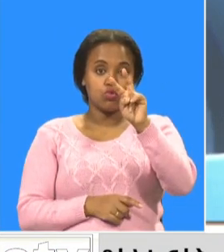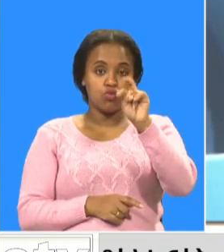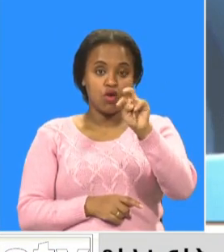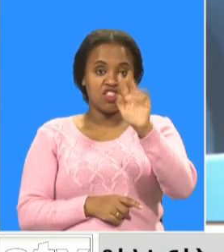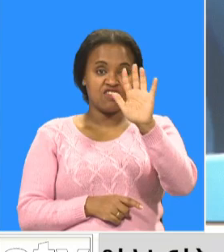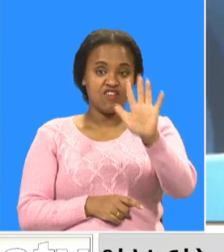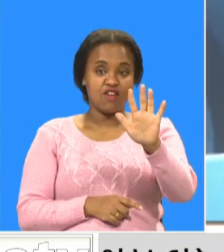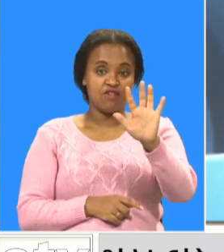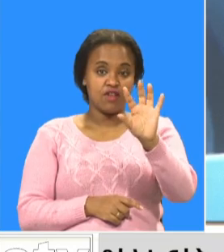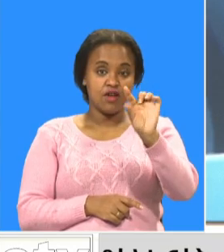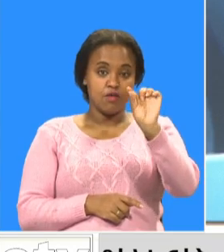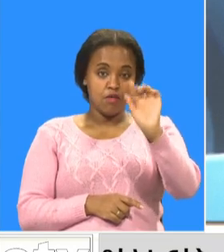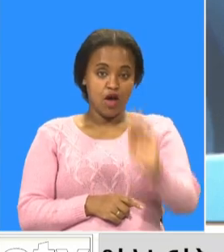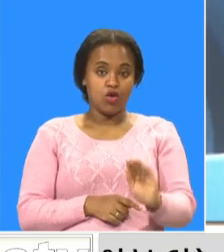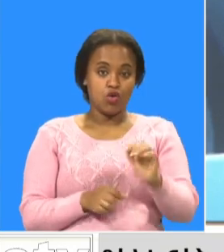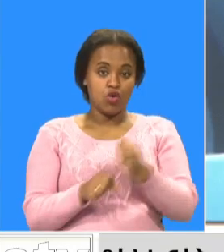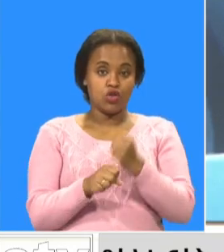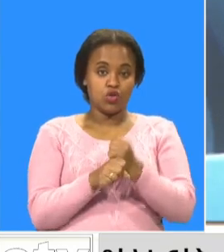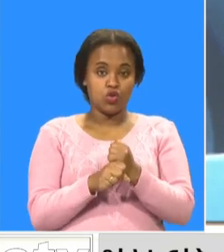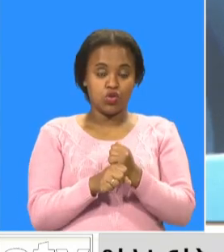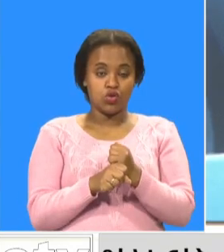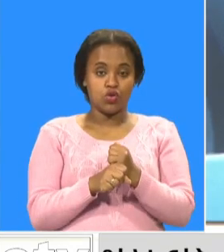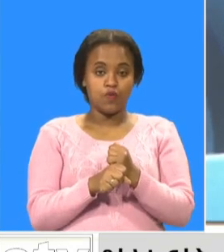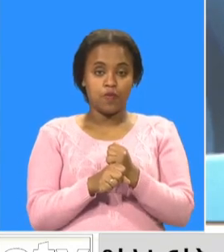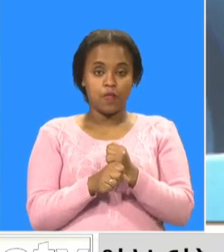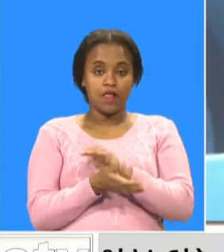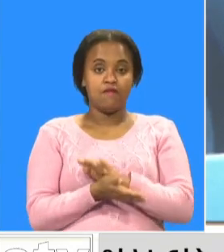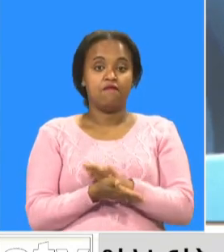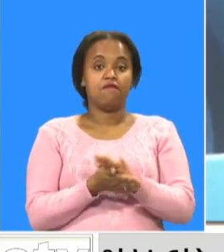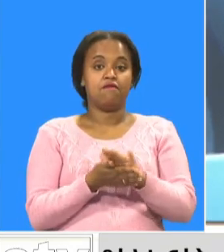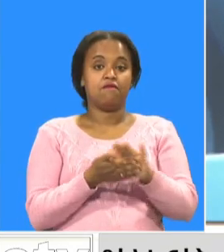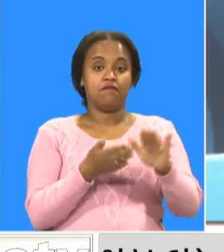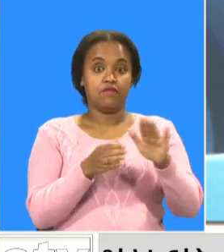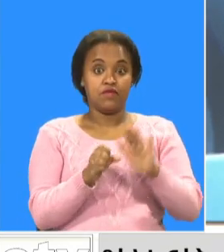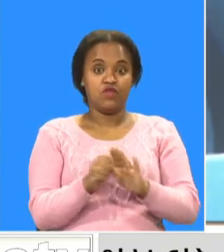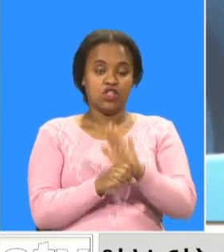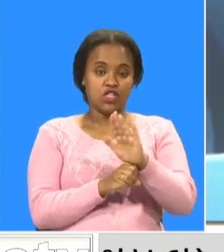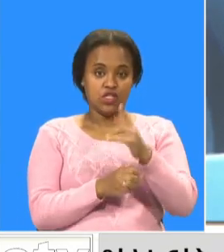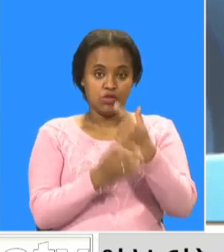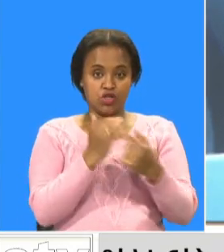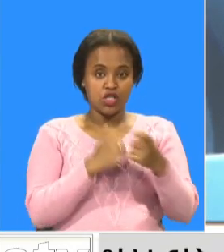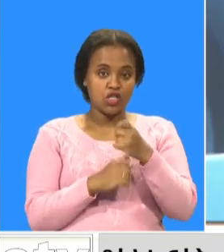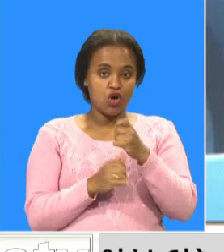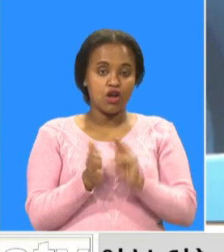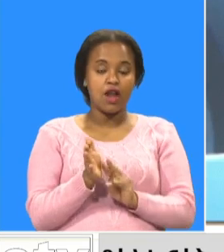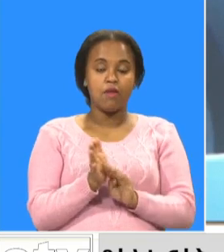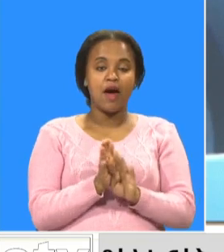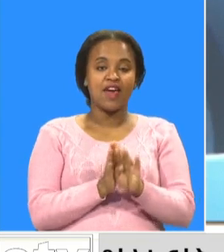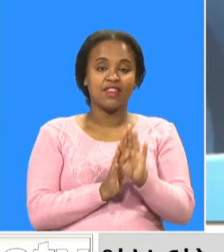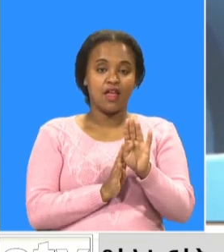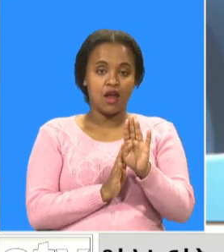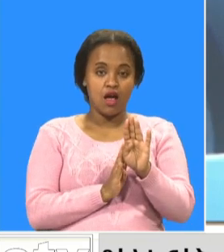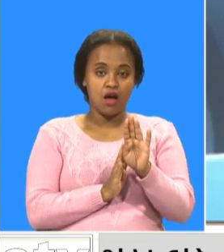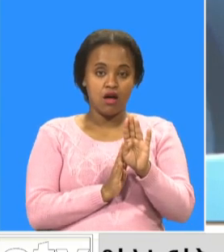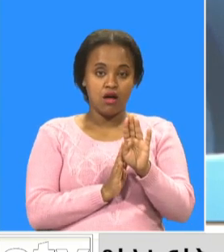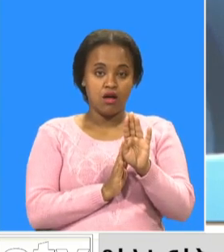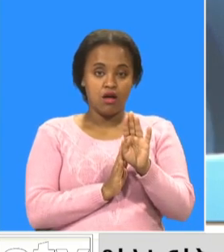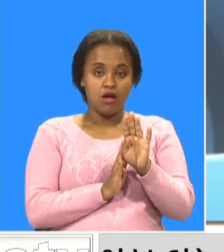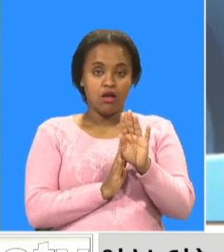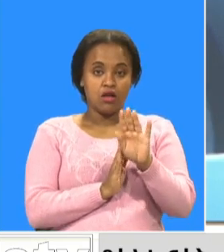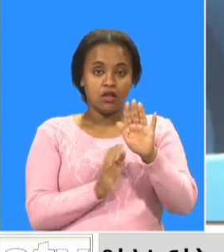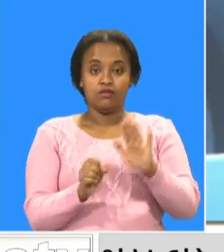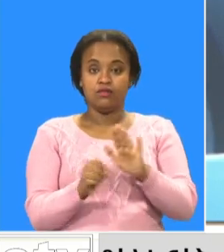ማይክሮን ነው የተሰሩ ለፓርቲክል ፊልትሬሽን ኤፊሺንሲ ብቻ እንጂ ባክቴሪያል ፊልትሬሽን ኤፊሺንሲ ራሱ ጥናት